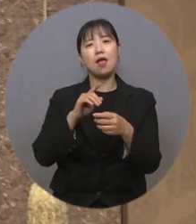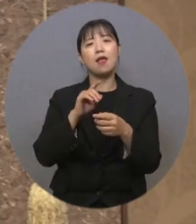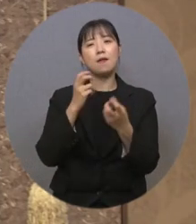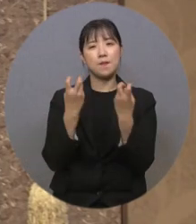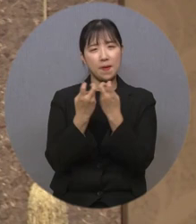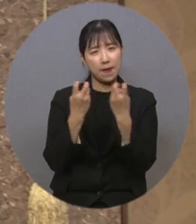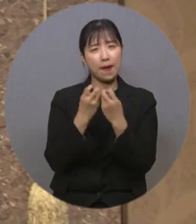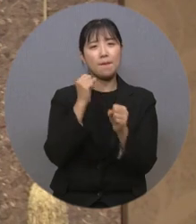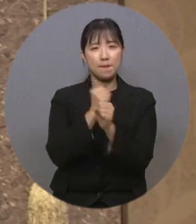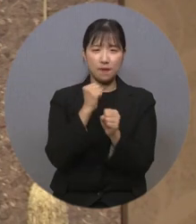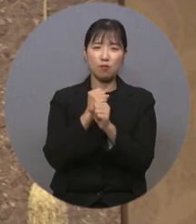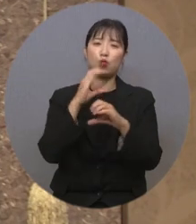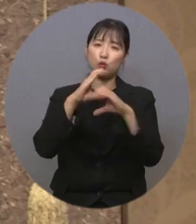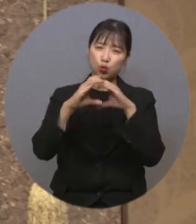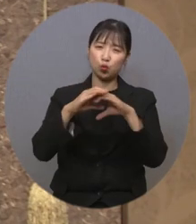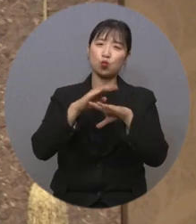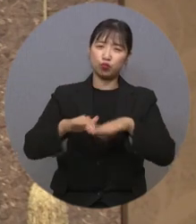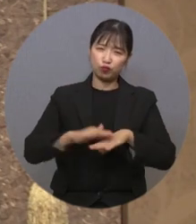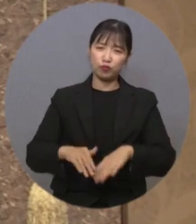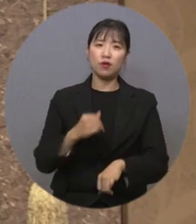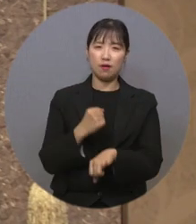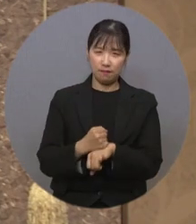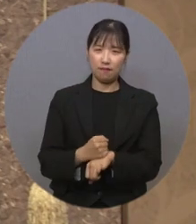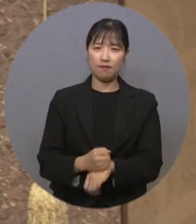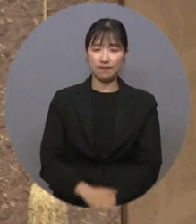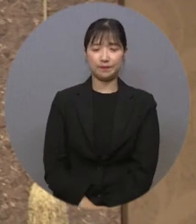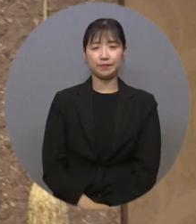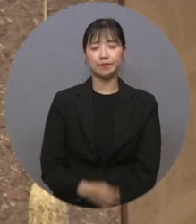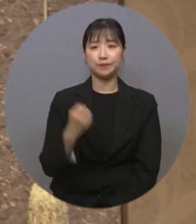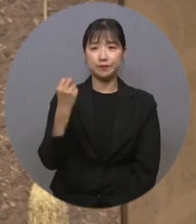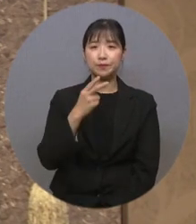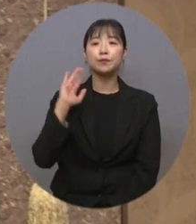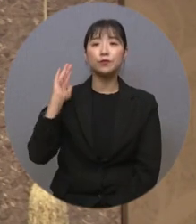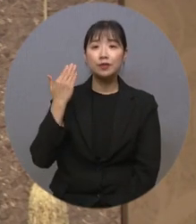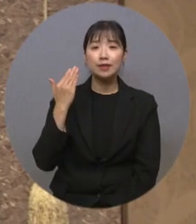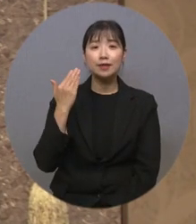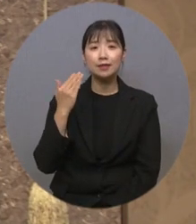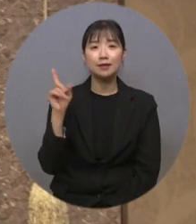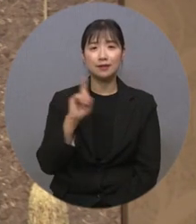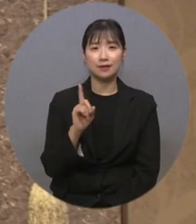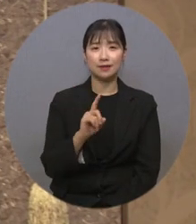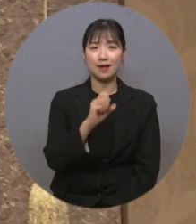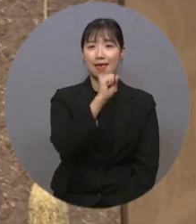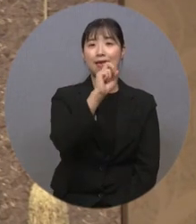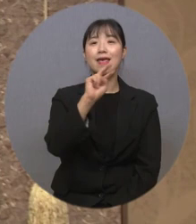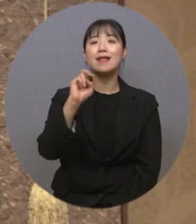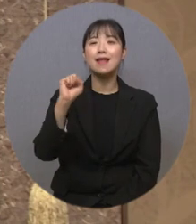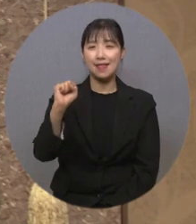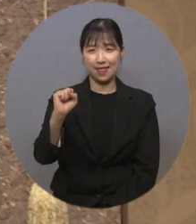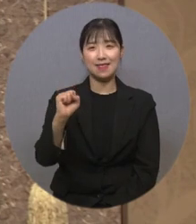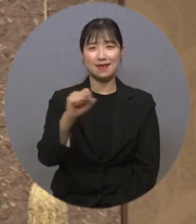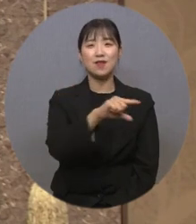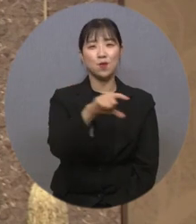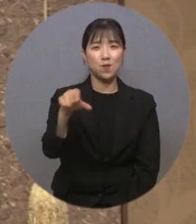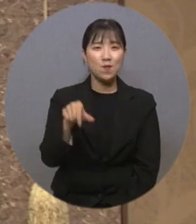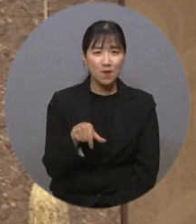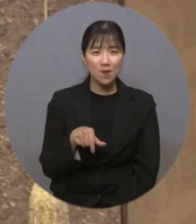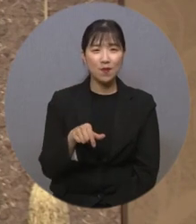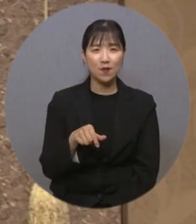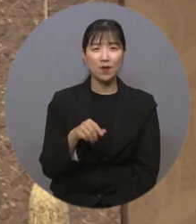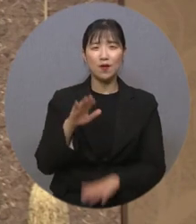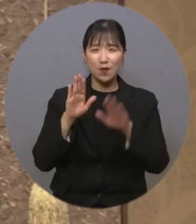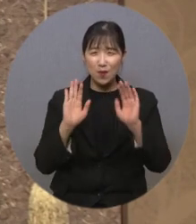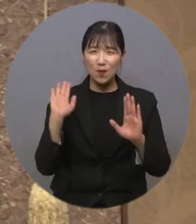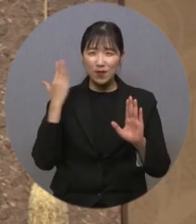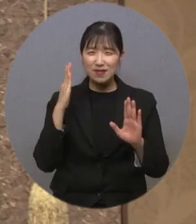소통하면서 풀어나갑니다. 이러한 이제 방법도 있었고 최근에는 이제 그 SNS를 통해 가지고 예. 요즘